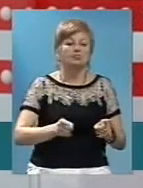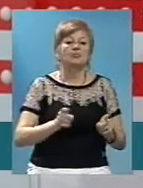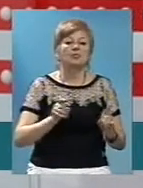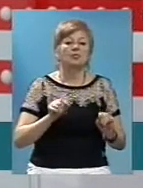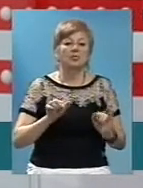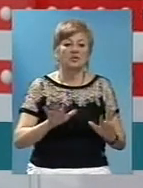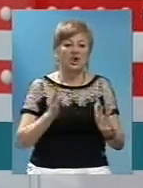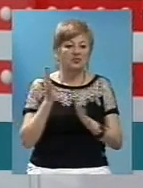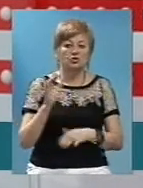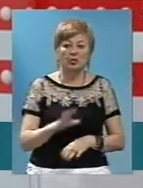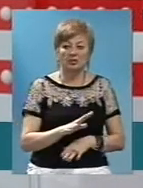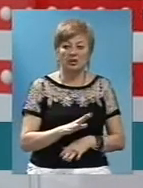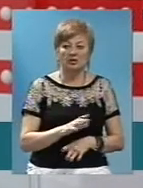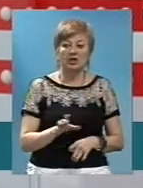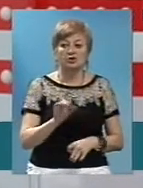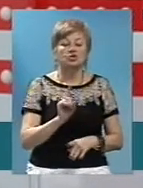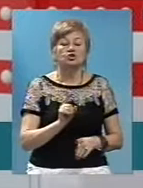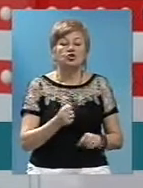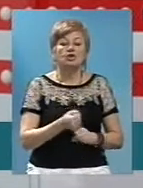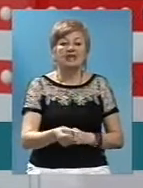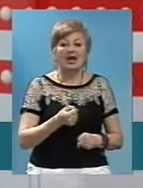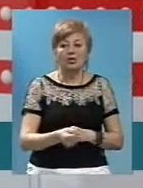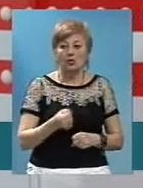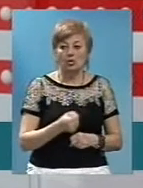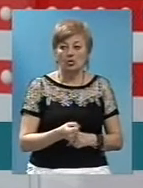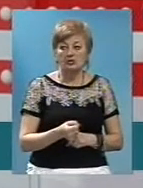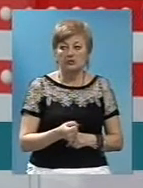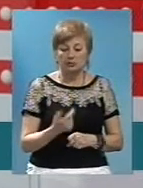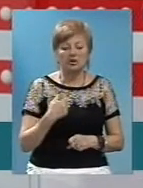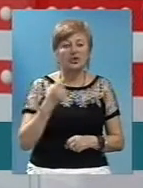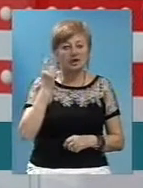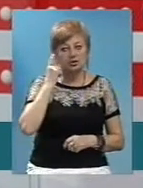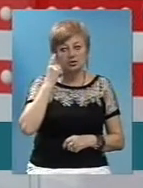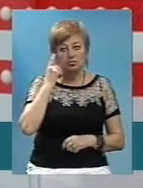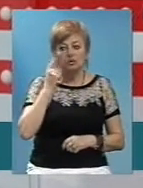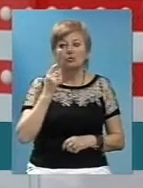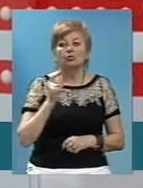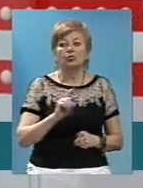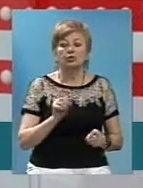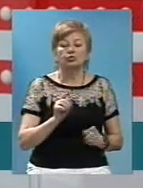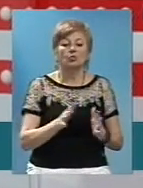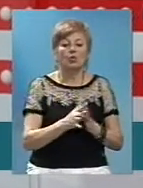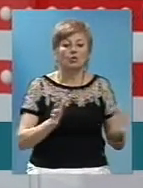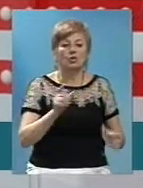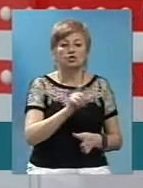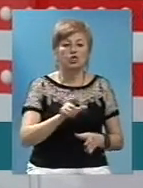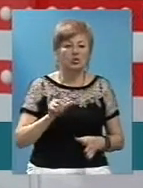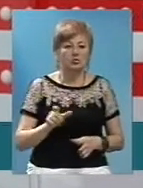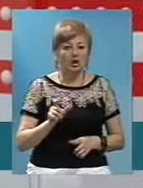Коли ми чуємо слово «тероризм», то я впевнений, що у свідомості більшості людей